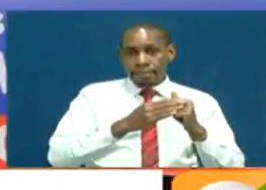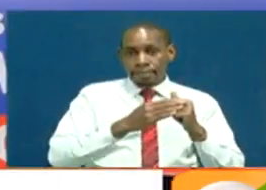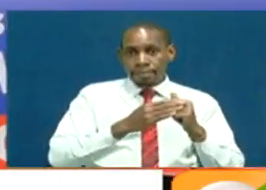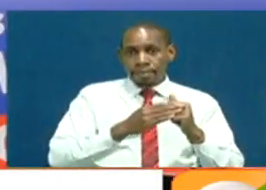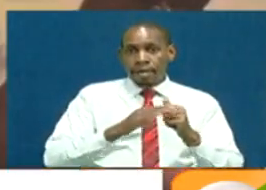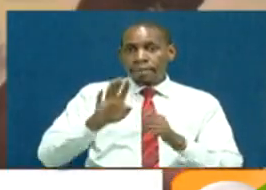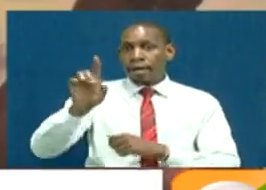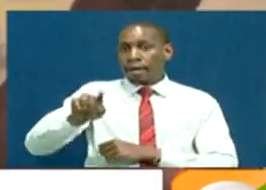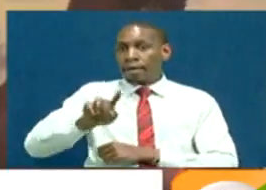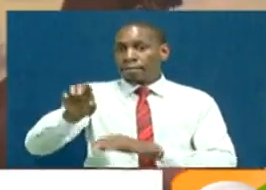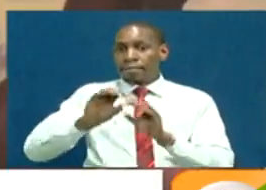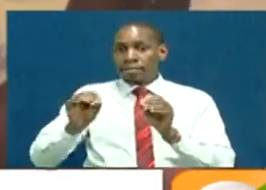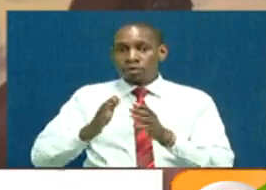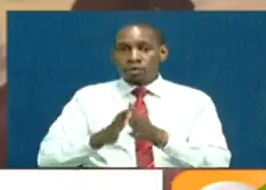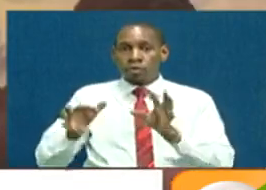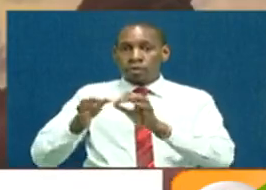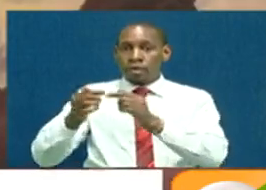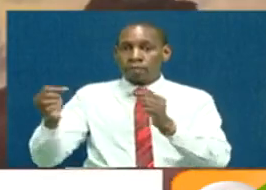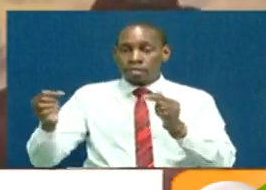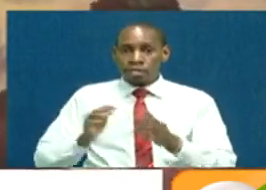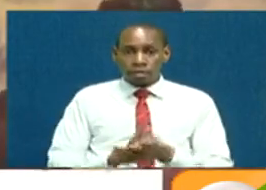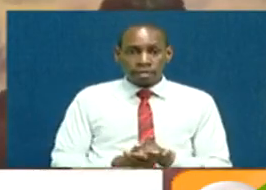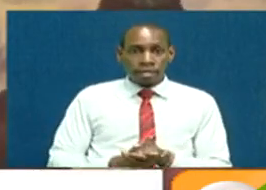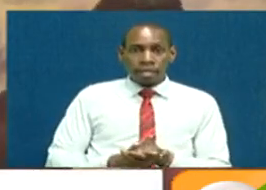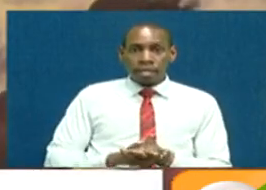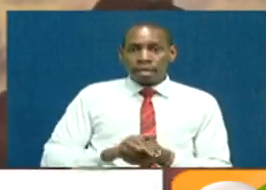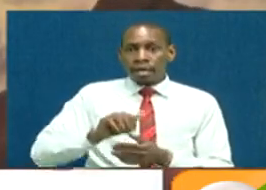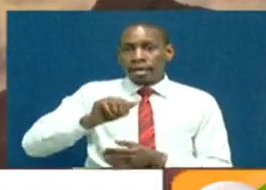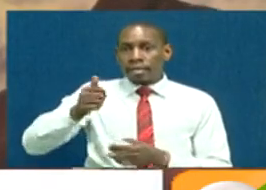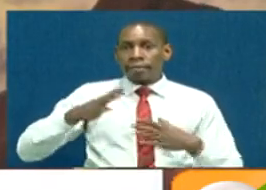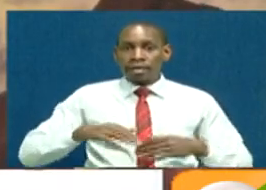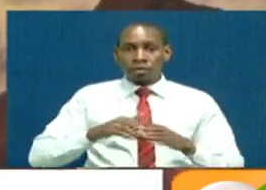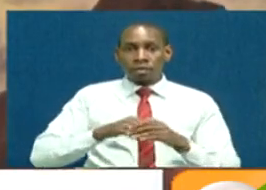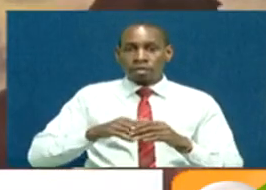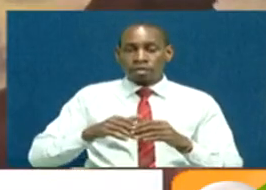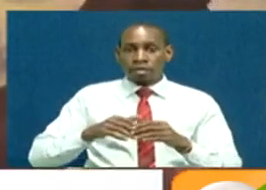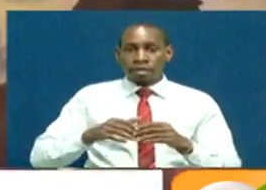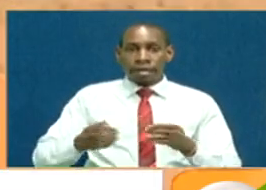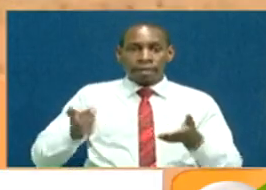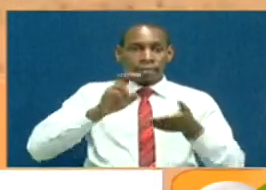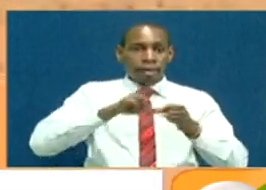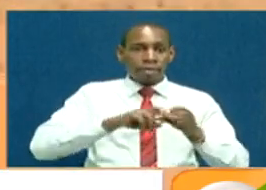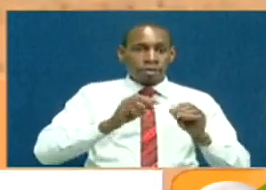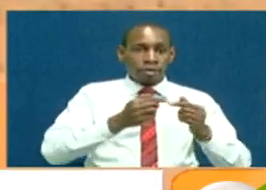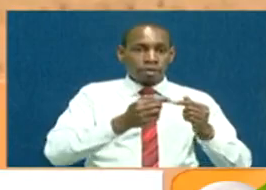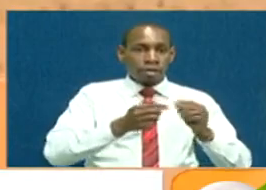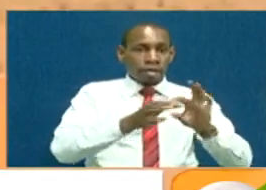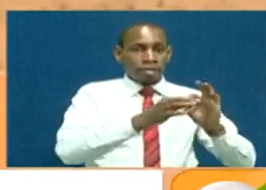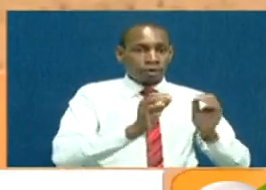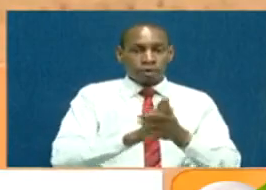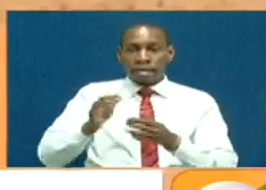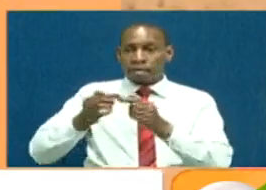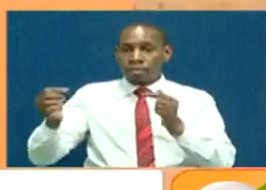Tusifanye makosa ya kuingia upinzani. Anywhere else outside Azimio is in the opposition. Kura ya baba ni kura ya